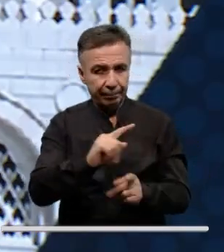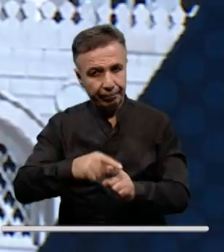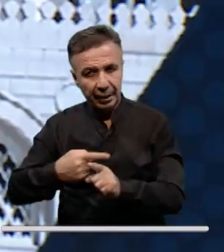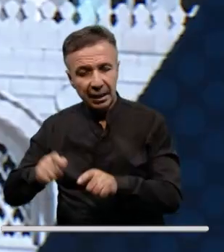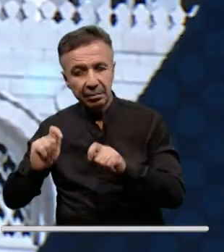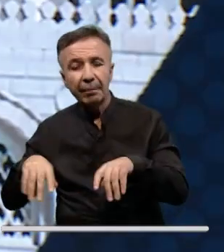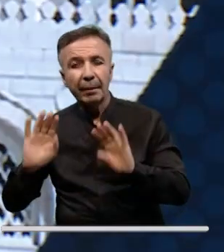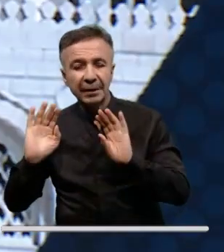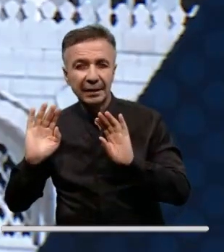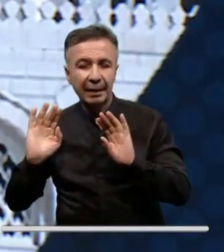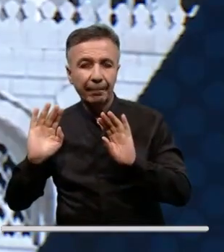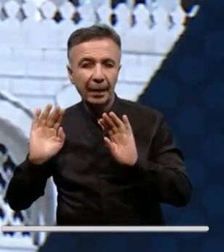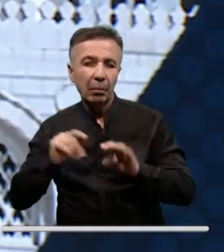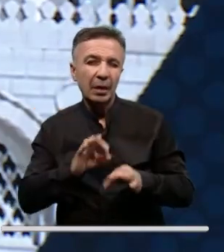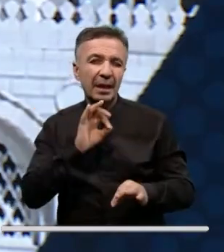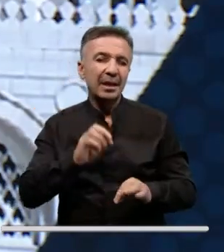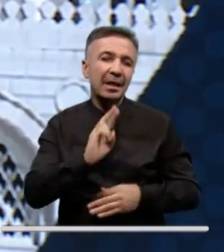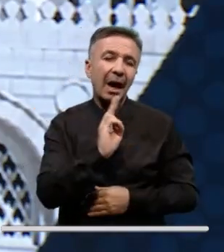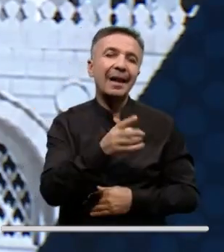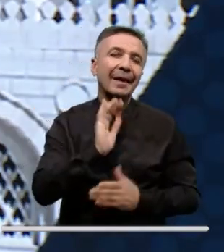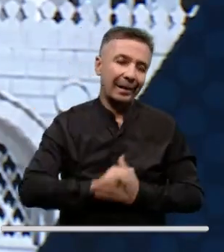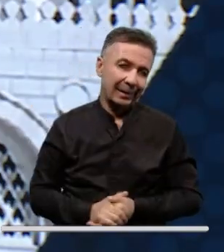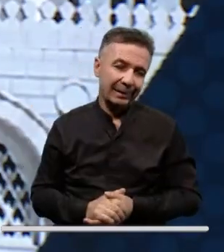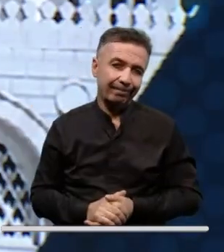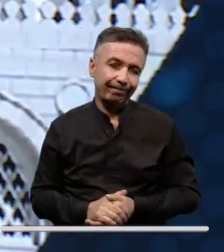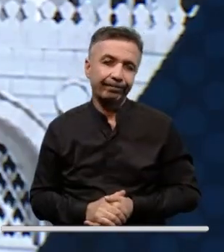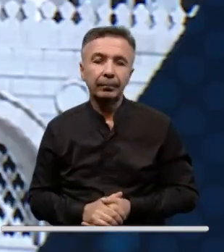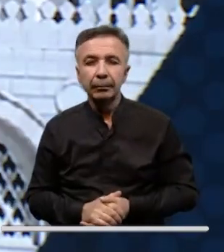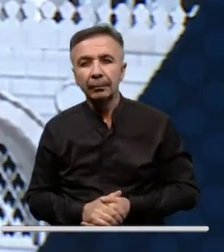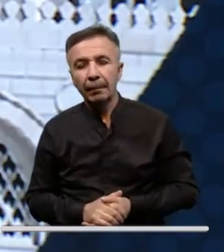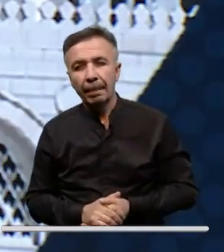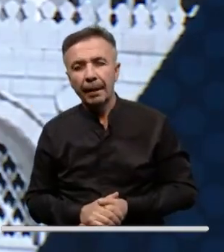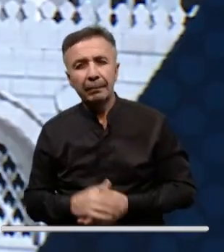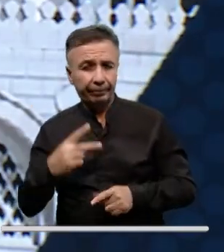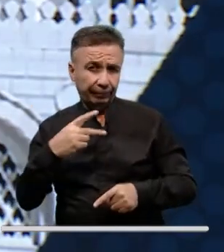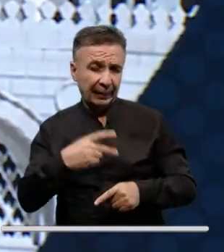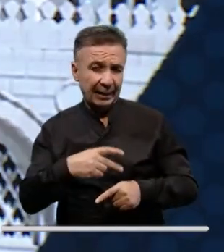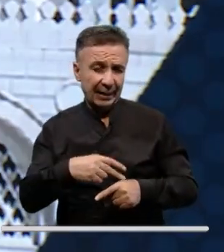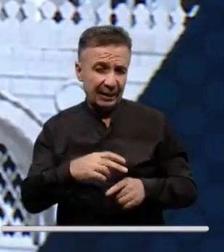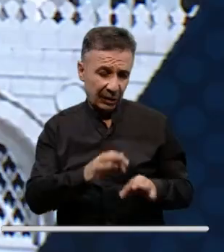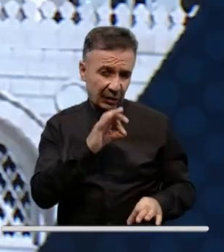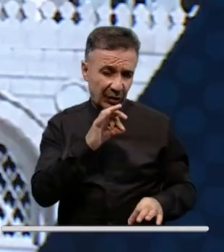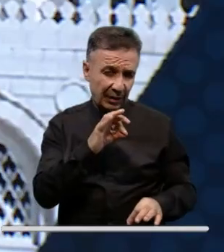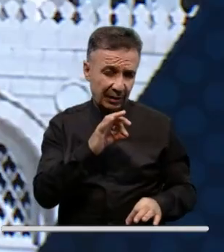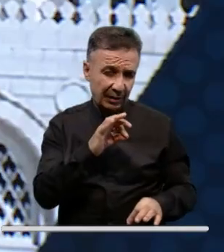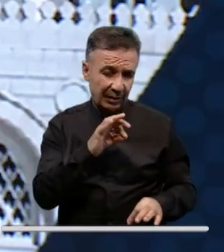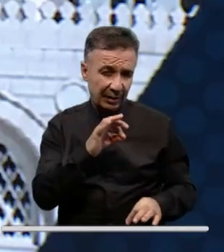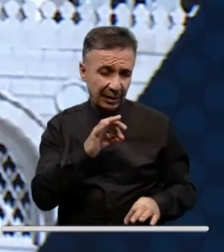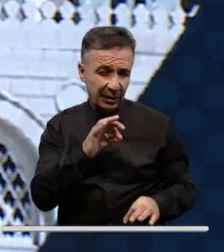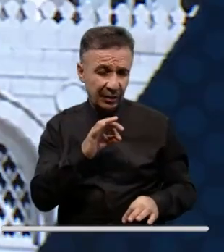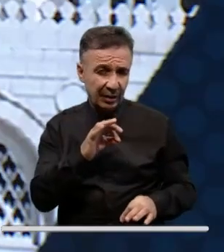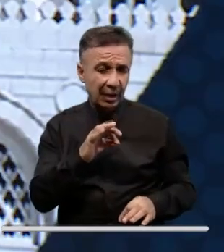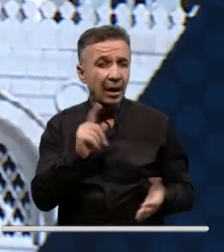bu kişinin zaten mülkü olmamıştır Yani mülkiyetine geçmemiştir zekat ise kişinin mülkiyetine geçtikten